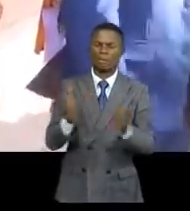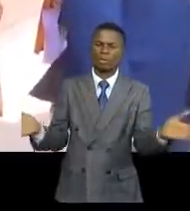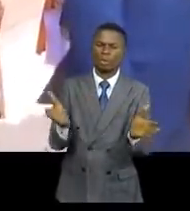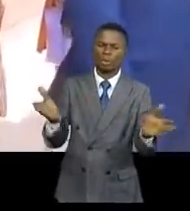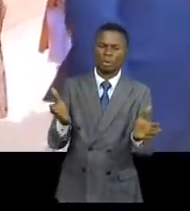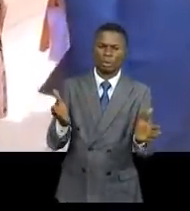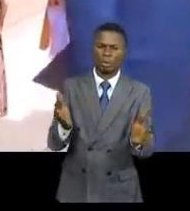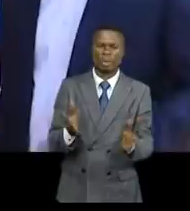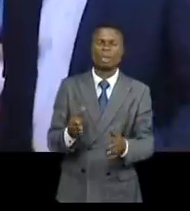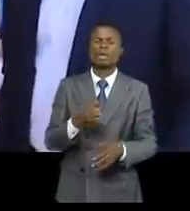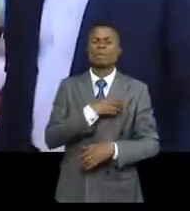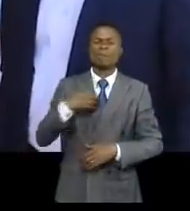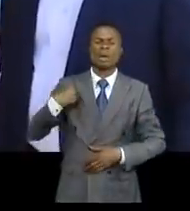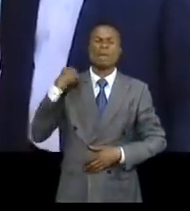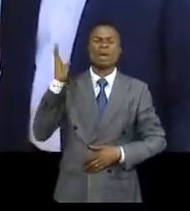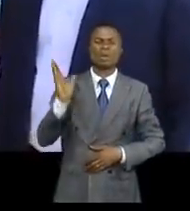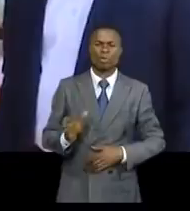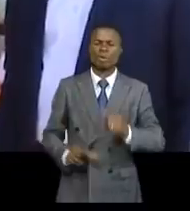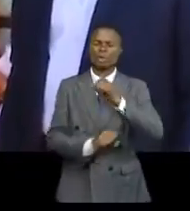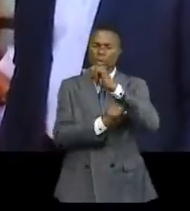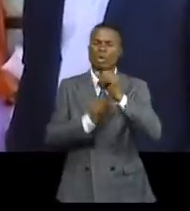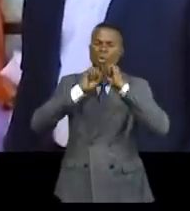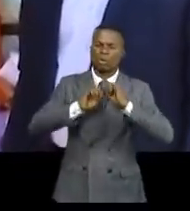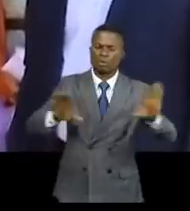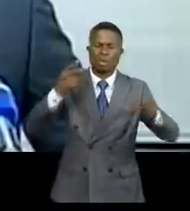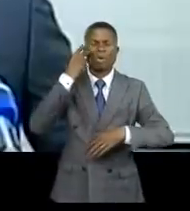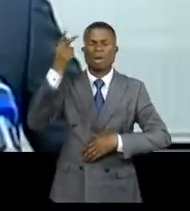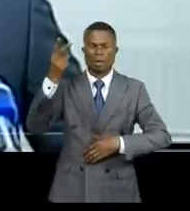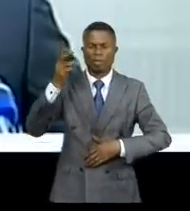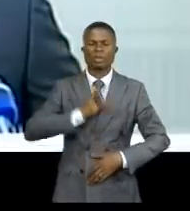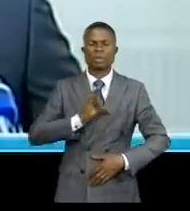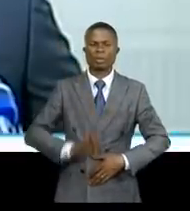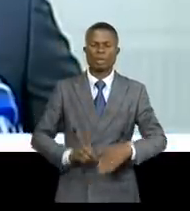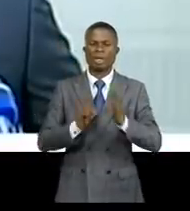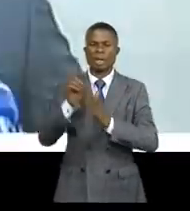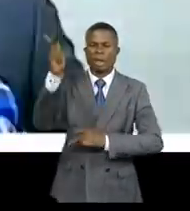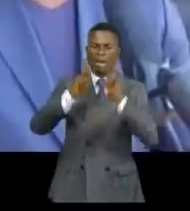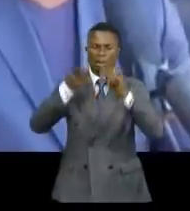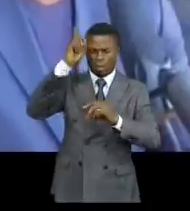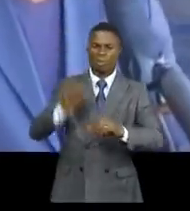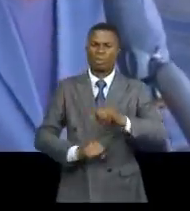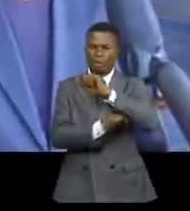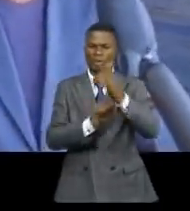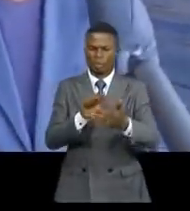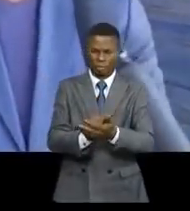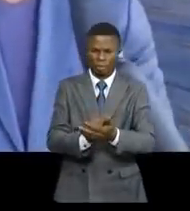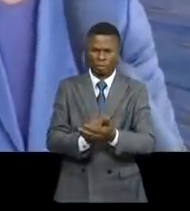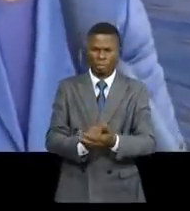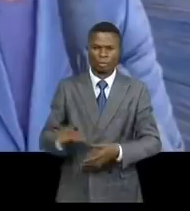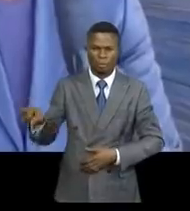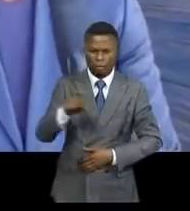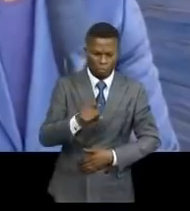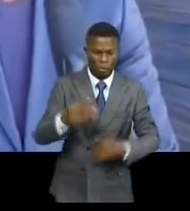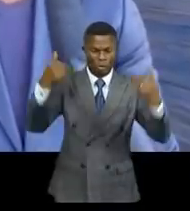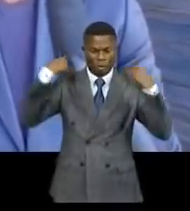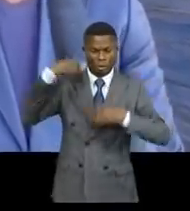volonté de Masuka Saini d'obtenir et vulgariser la vision du chef de l'État, le peuple d'abord. Vous avez un leadership au